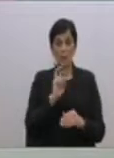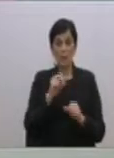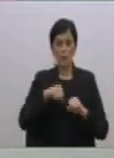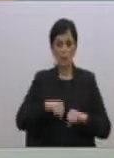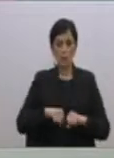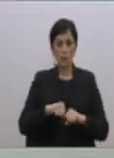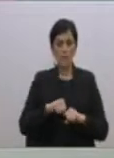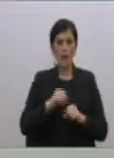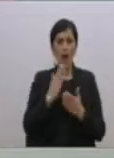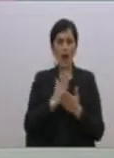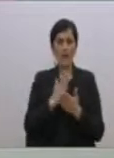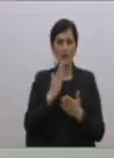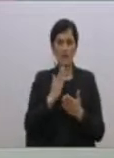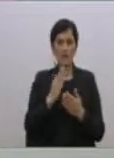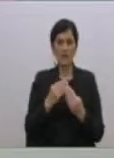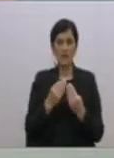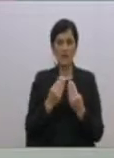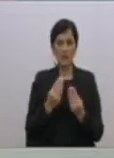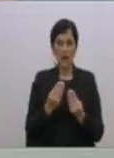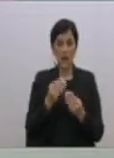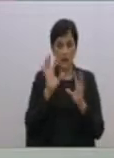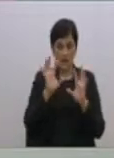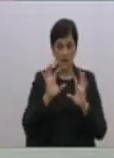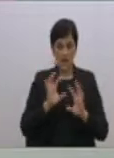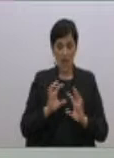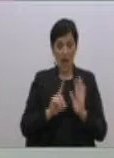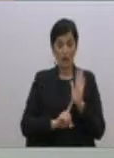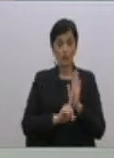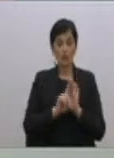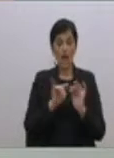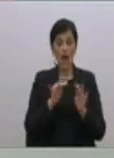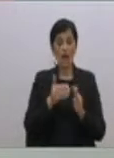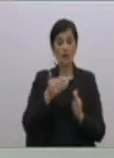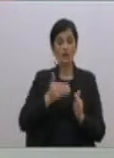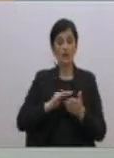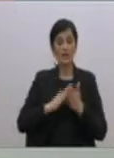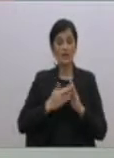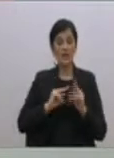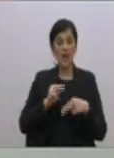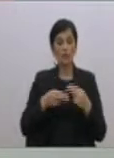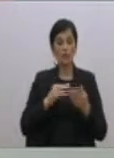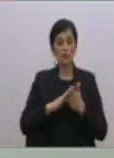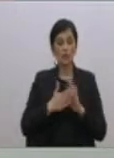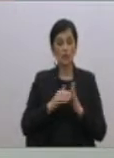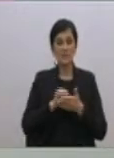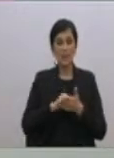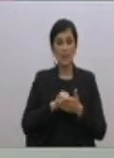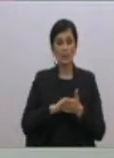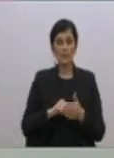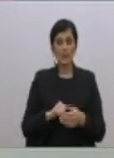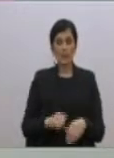ucleba ekskluzivat aris gatsebuli am kanonis amokmedebamde gaformululi khelshekhvulebis shetakhvebis sapudzvels.